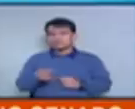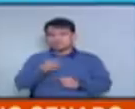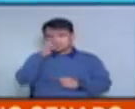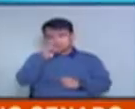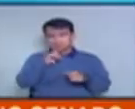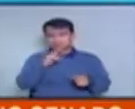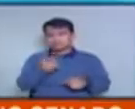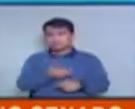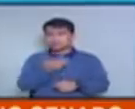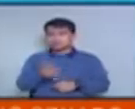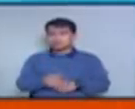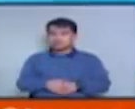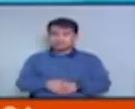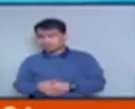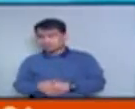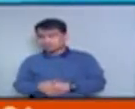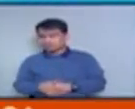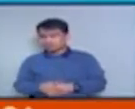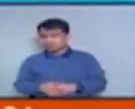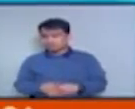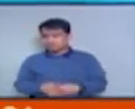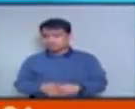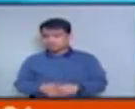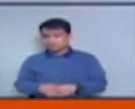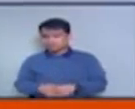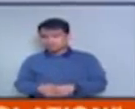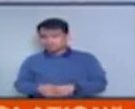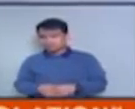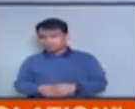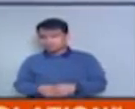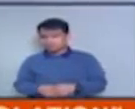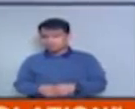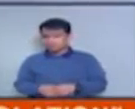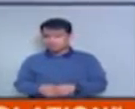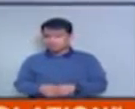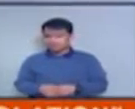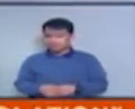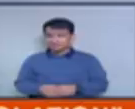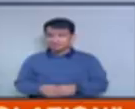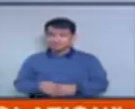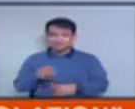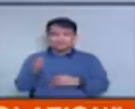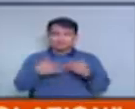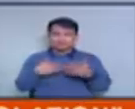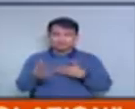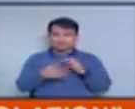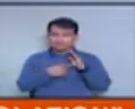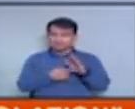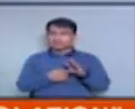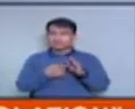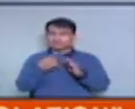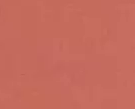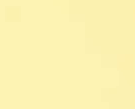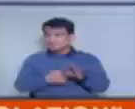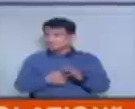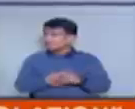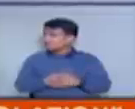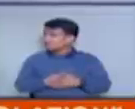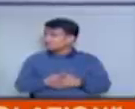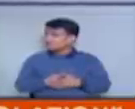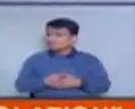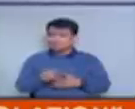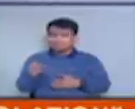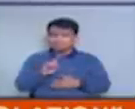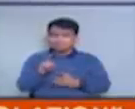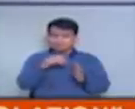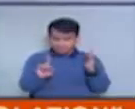yung Bunso ngayon, sir? Ayun, 6. Sige po, tutulong po ako personal. Kung ano po may tutulong ko po sa family ninyo. Ano ho ba